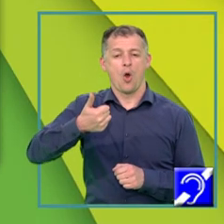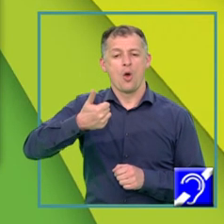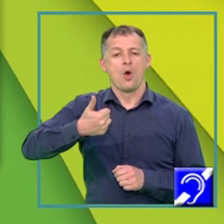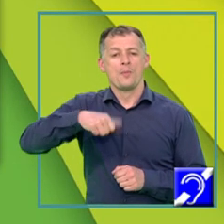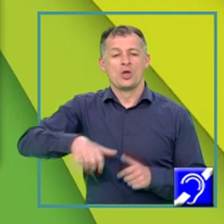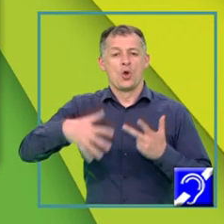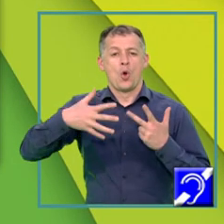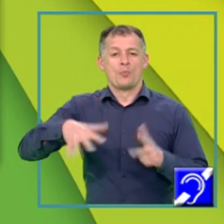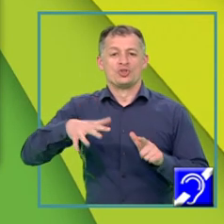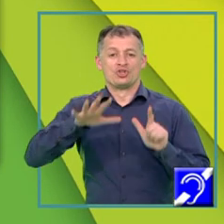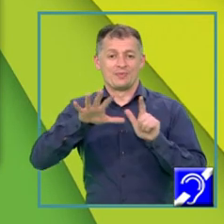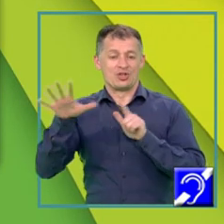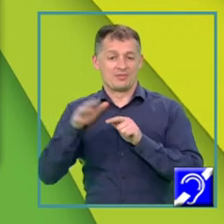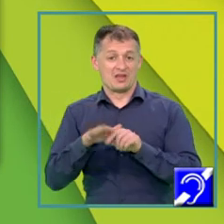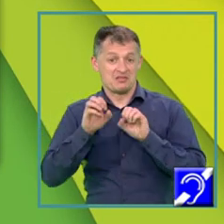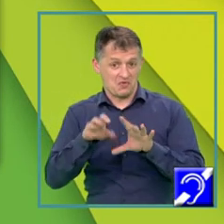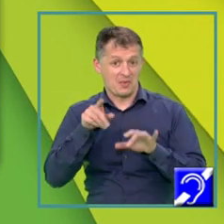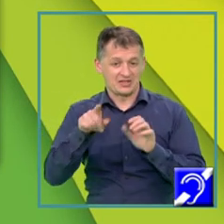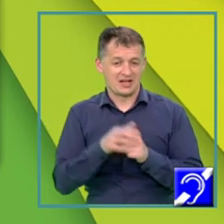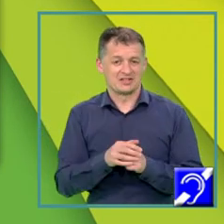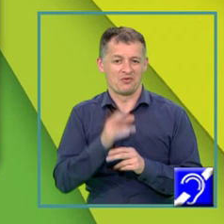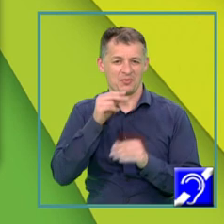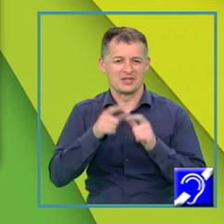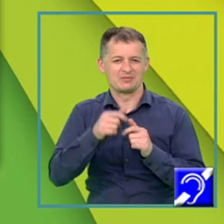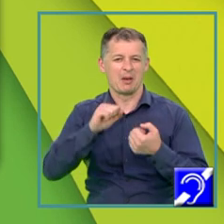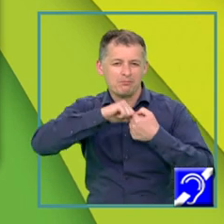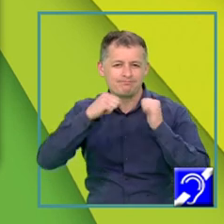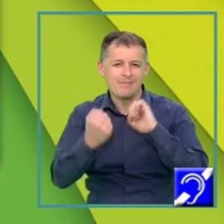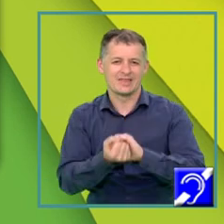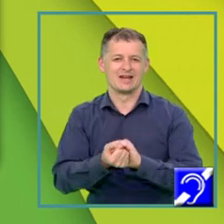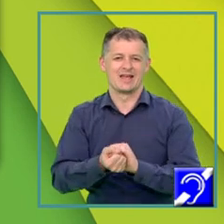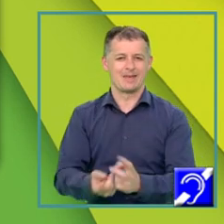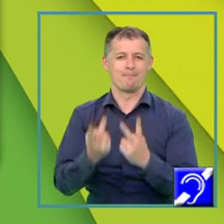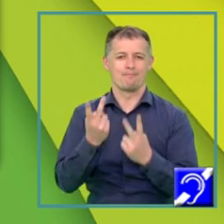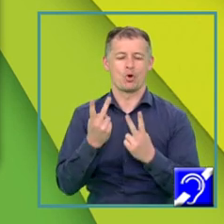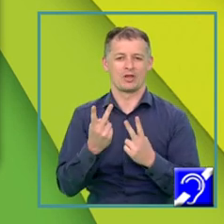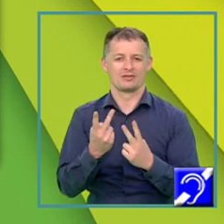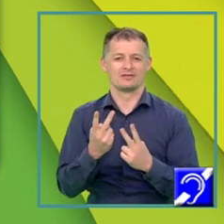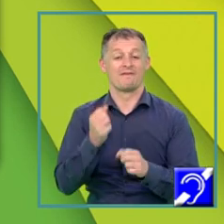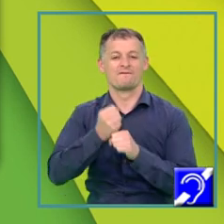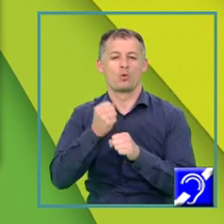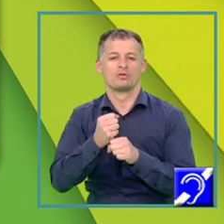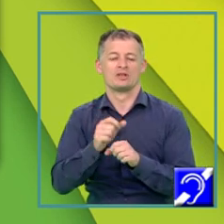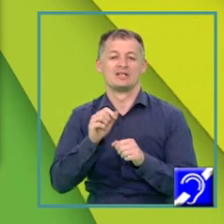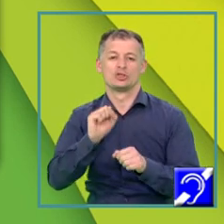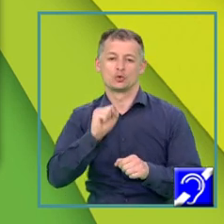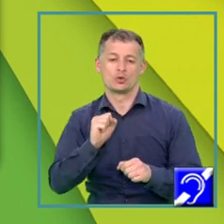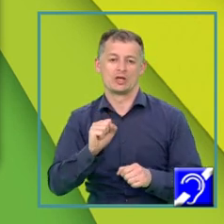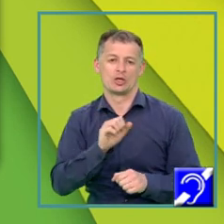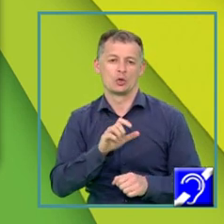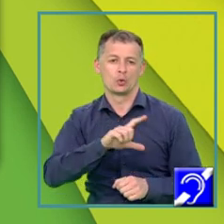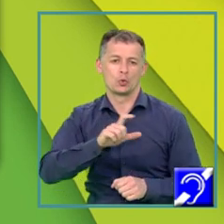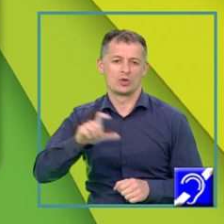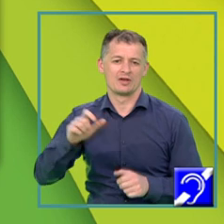le-am adus în la cunoștință vorbesc despre bătăliile importante care s-au dus la sudul Dunării, și anume cele de la Grivița 1,